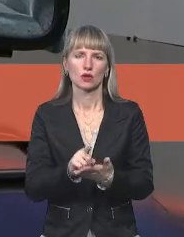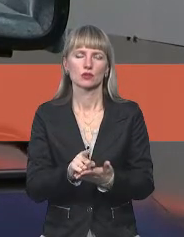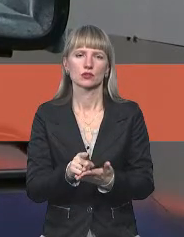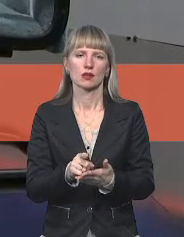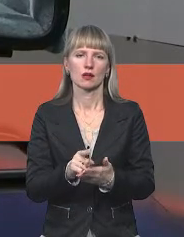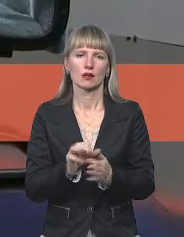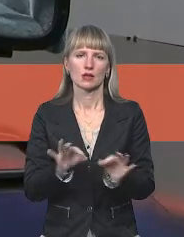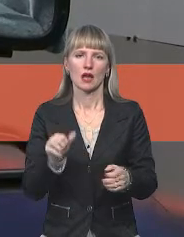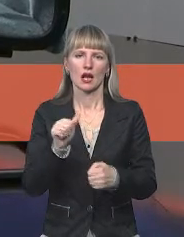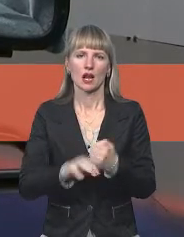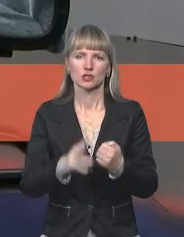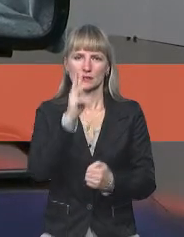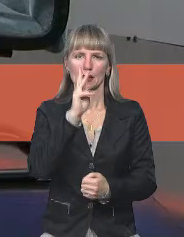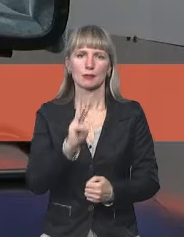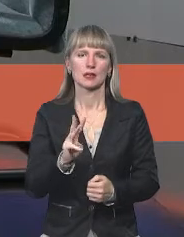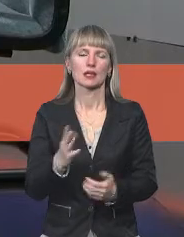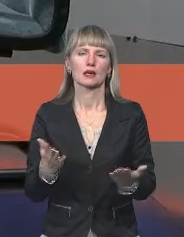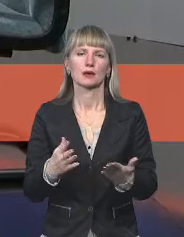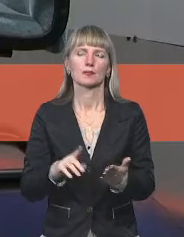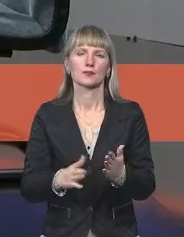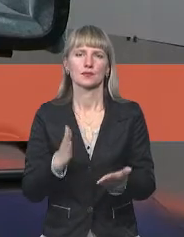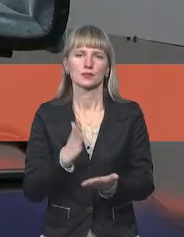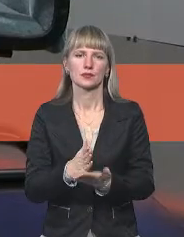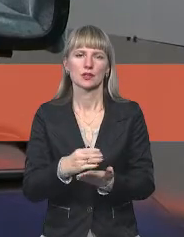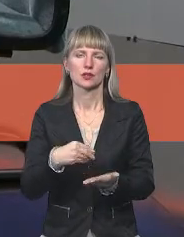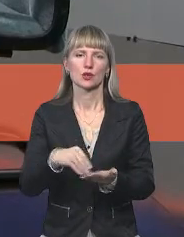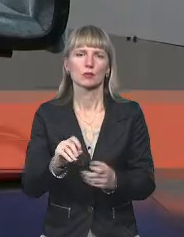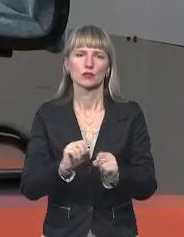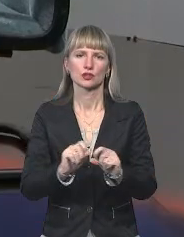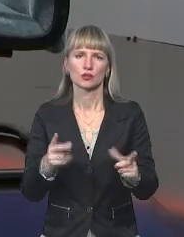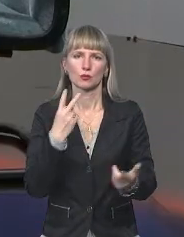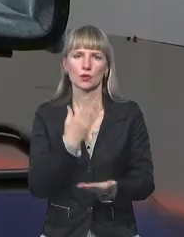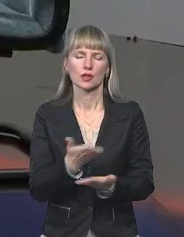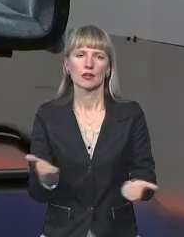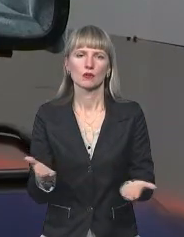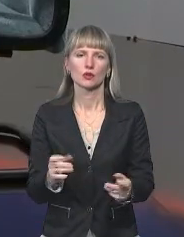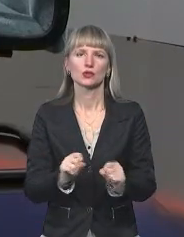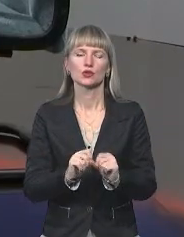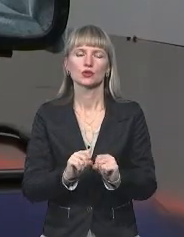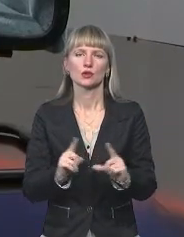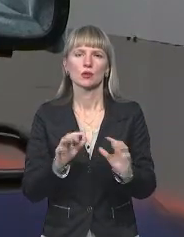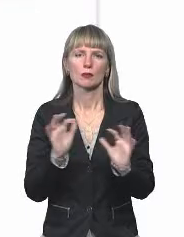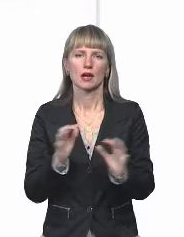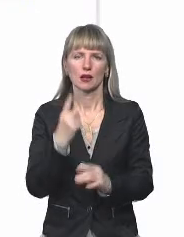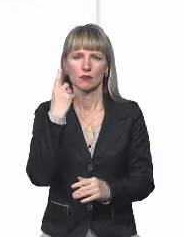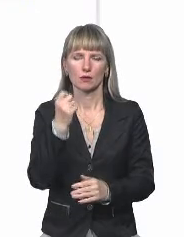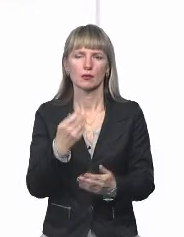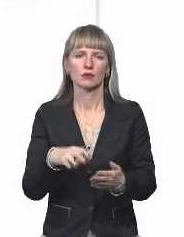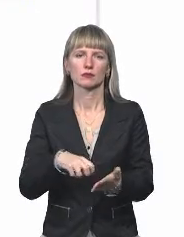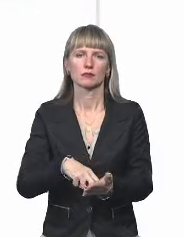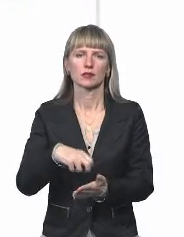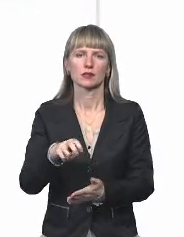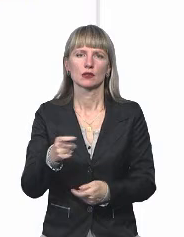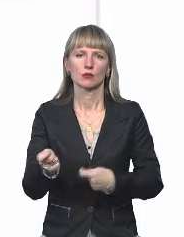помиляюсь. От, далі. Як відбуваються закупівлі шкіл? Давайте подивимось. Ну, тобто, школа збирає інформацію, направляє